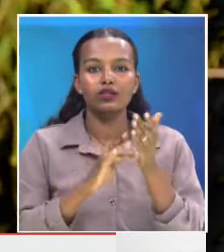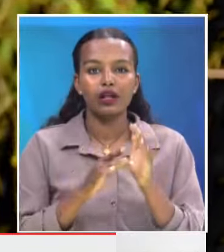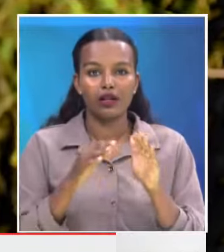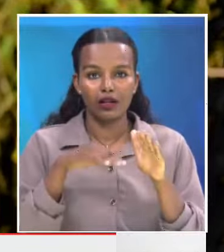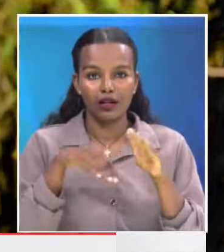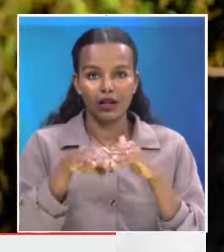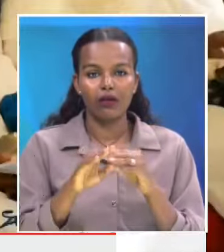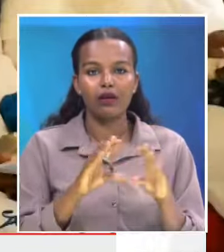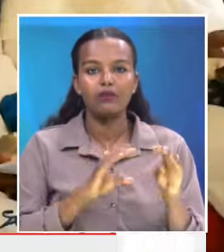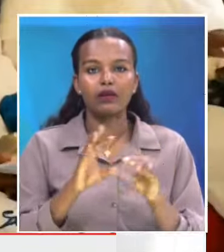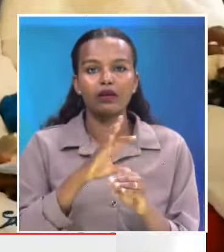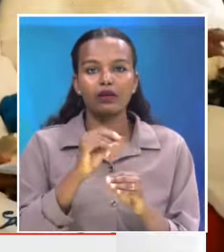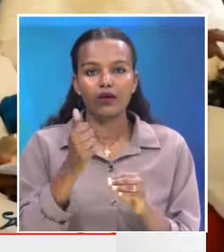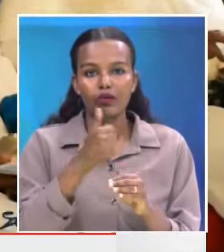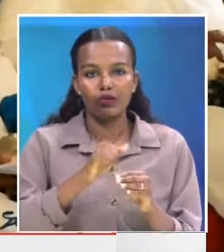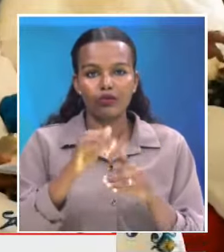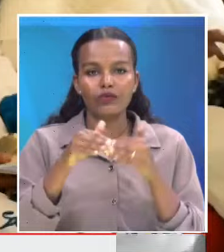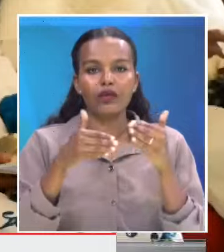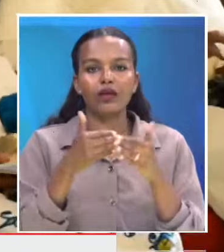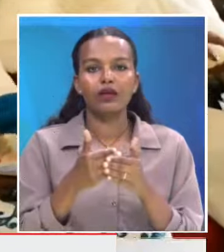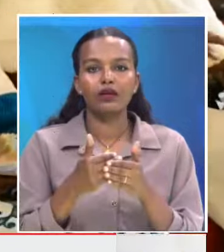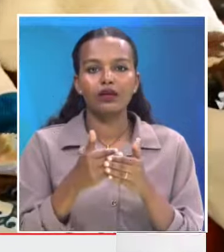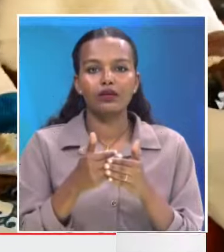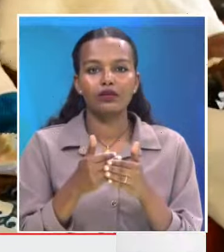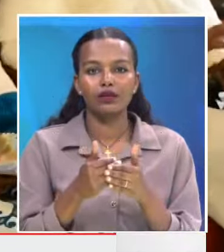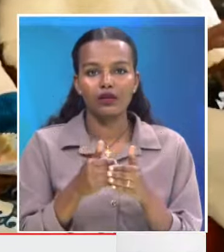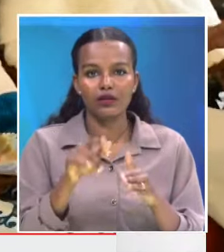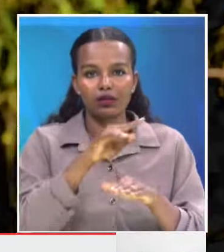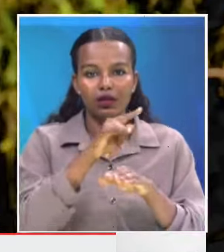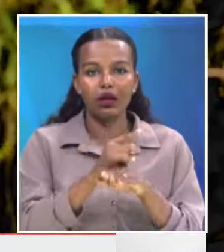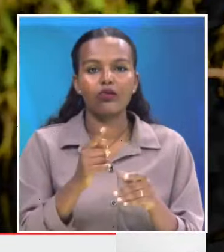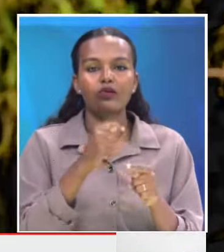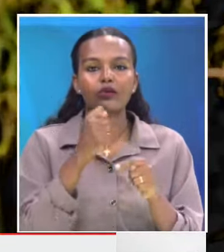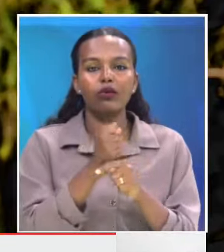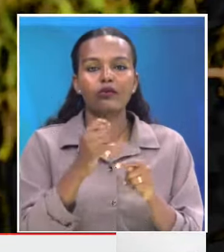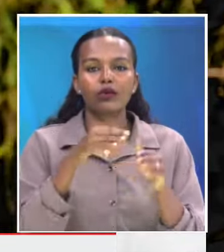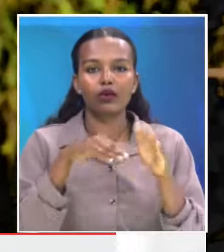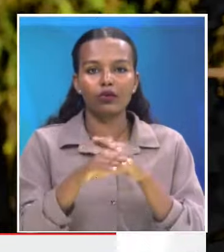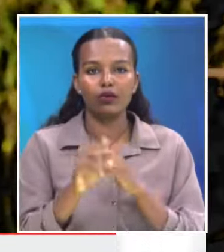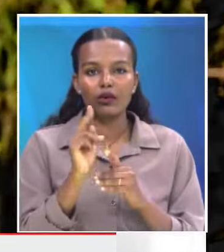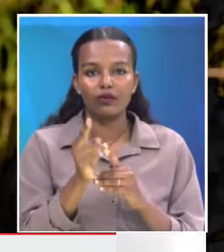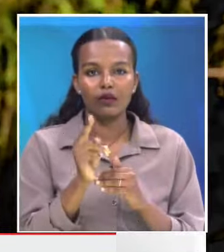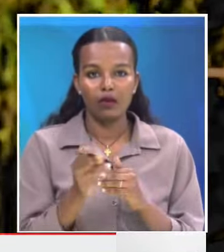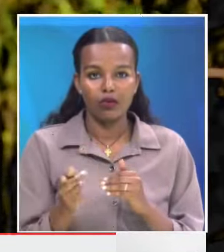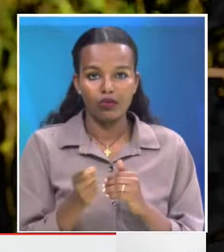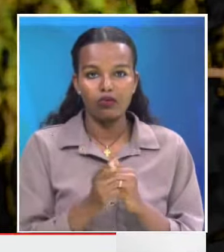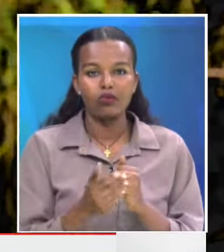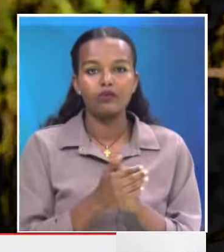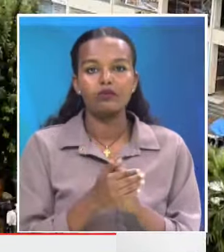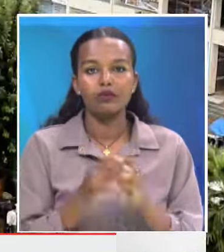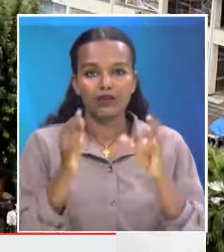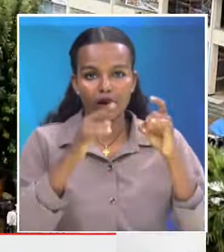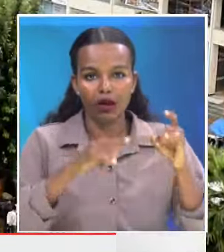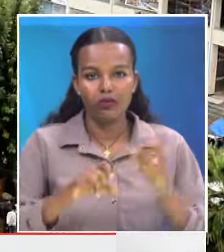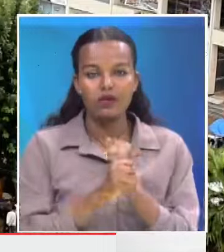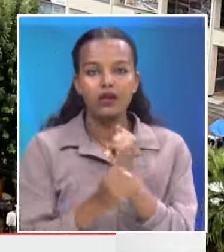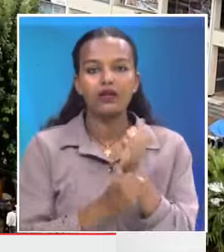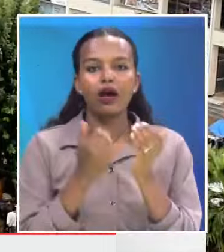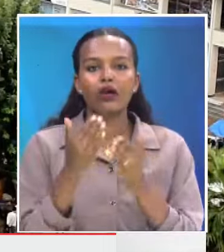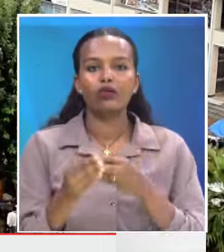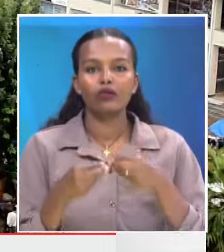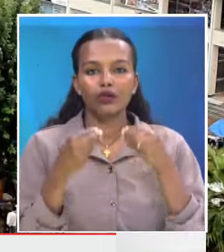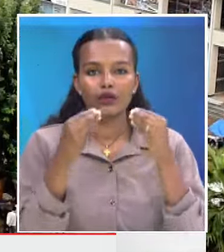እንዲገባ ለማድረግና ሁሉም ዜጋ ወደ ተቋሙ በሚሄድበት ጊዜ ነጻ ሆኖ ፈጣን በሆነ በስታንዳርዱ መሰረት አገልግሎት